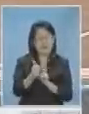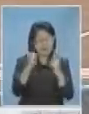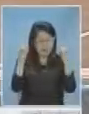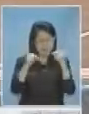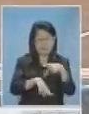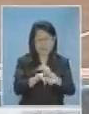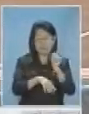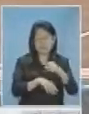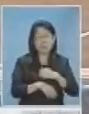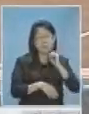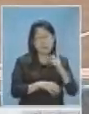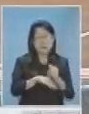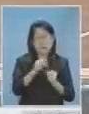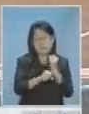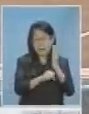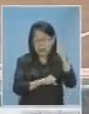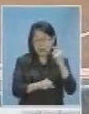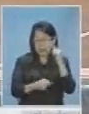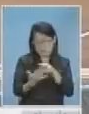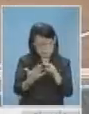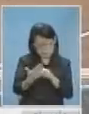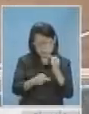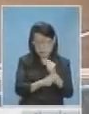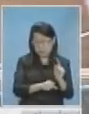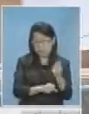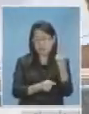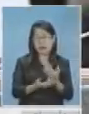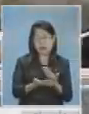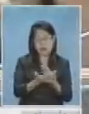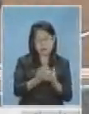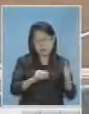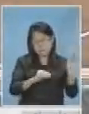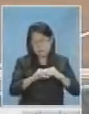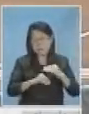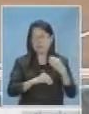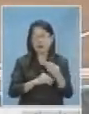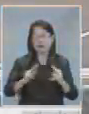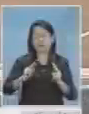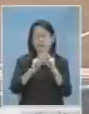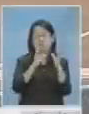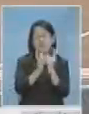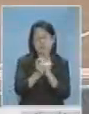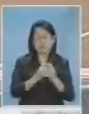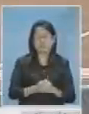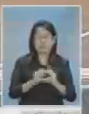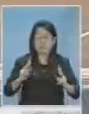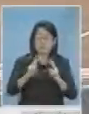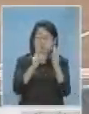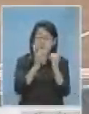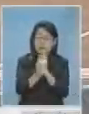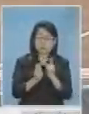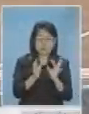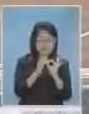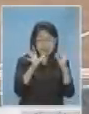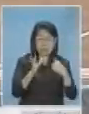หวังว่าปีหน้าท่านจะเป็นคนจัดงบอีกรอบหนึ่งนะครับขอความกรุณาเพิ่มงบกระทรวงวัฒนธรรมหน่อยนะครับแล้วก็ไม่ได้อยู่เป็นกระทรวงที่เกี่ยวข้องกับพรรคประชาธิ